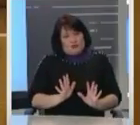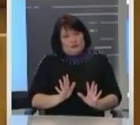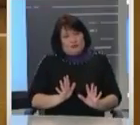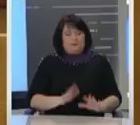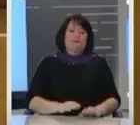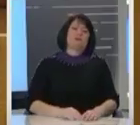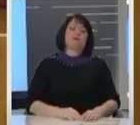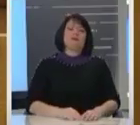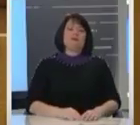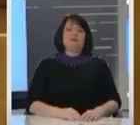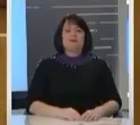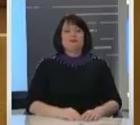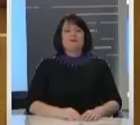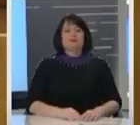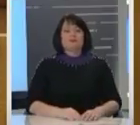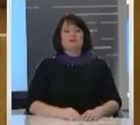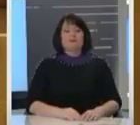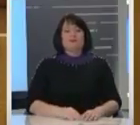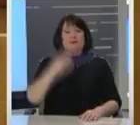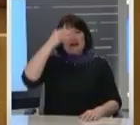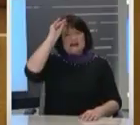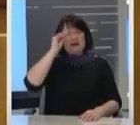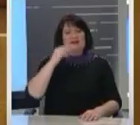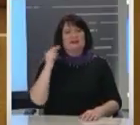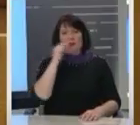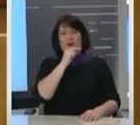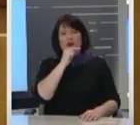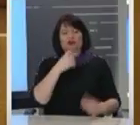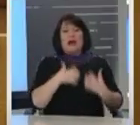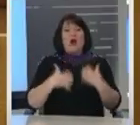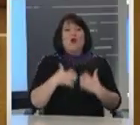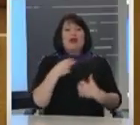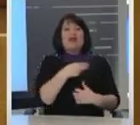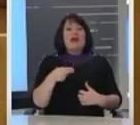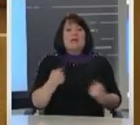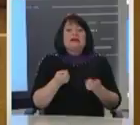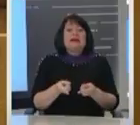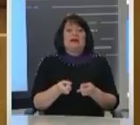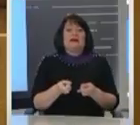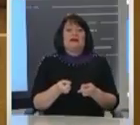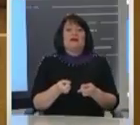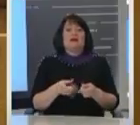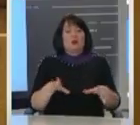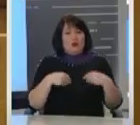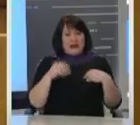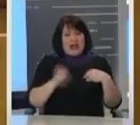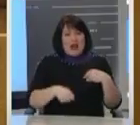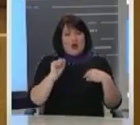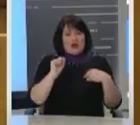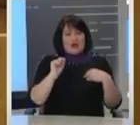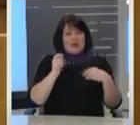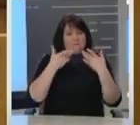ΣΥΡΙΖΑ ΑΝΕΛ. Ο κύριος Τσίπρας αποφάσισε να μας κρατήσει σε αγωνία ακόμα και για αυτό το ζήτημα. Αν θα κάνει δηλαδή δεχτή ή όχι την παραίτησή